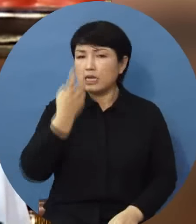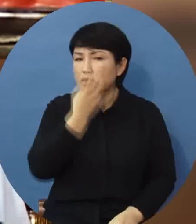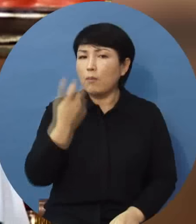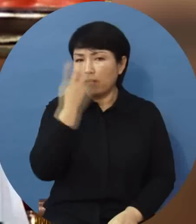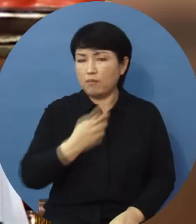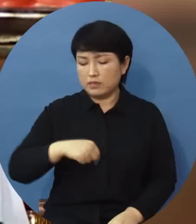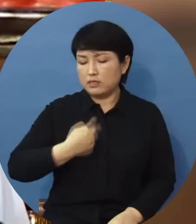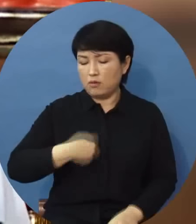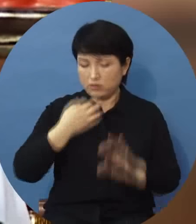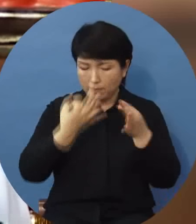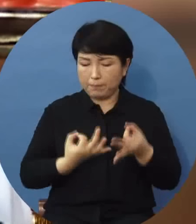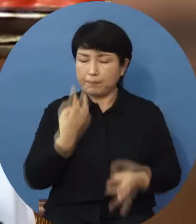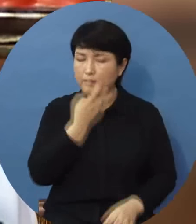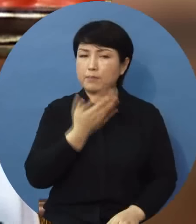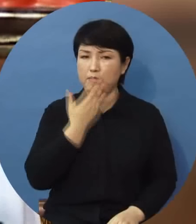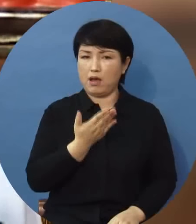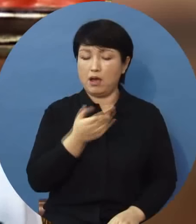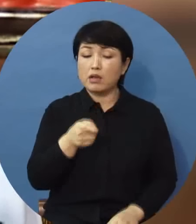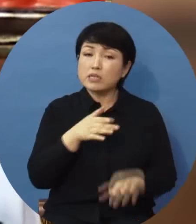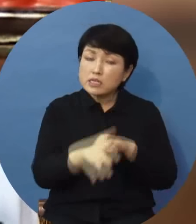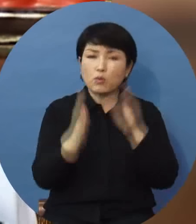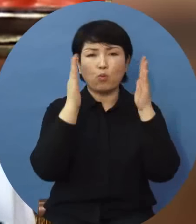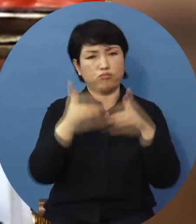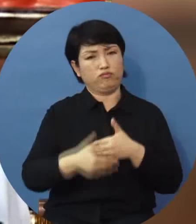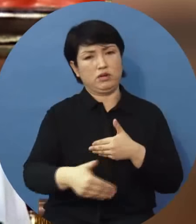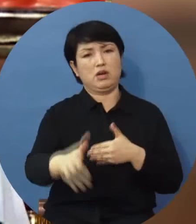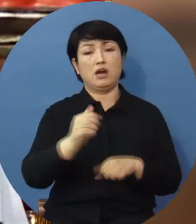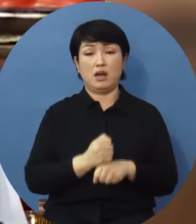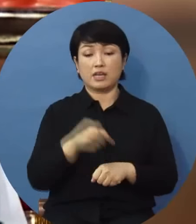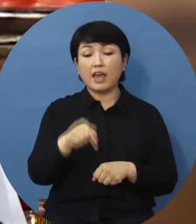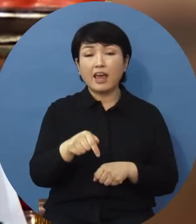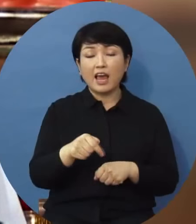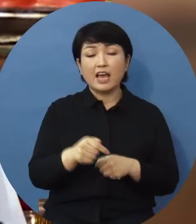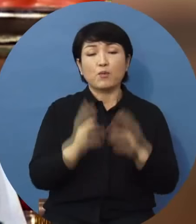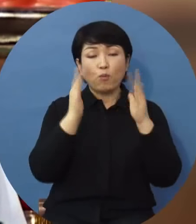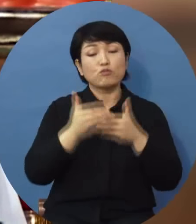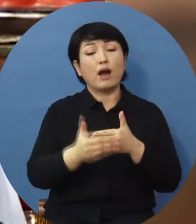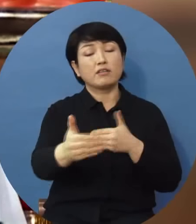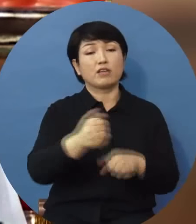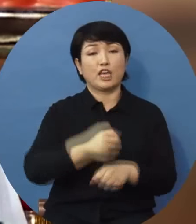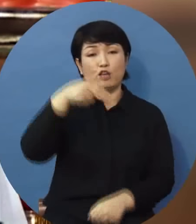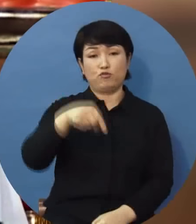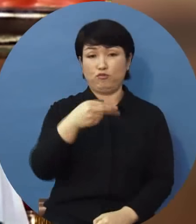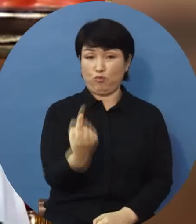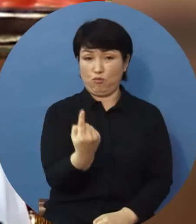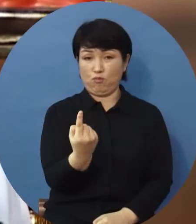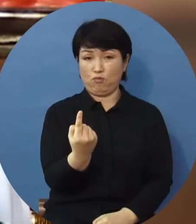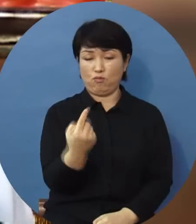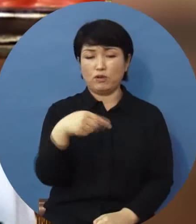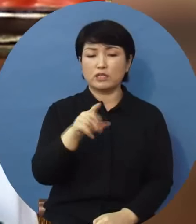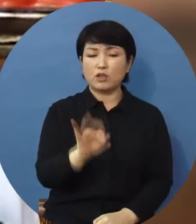이렇게 우리가 공부를 해나간다. 이 공부하는 과정을 수도라고 하고